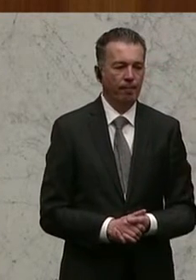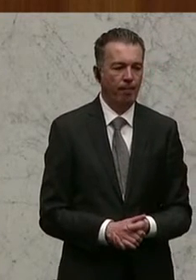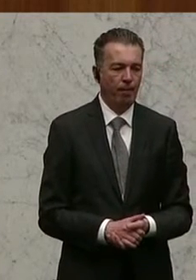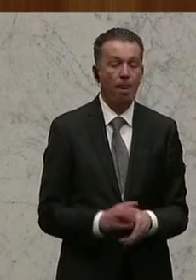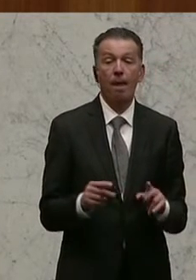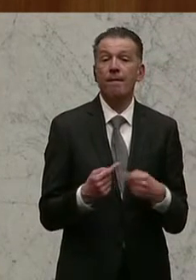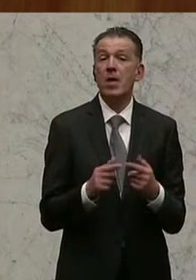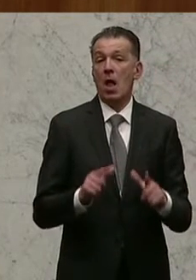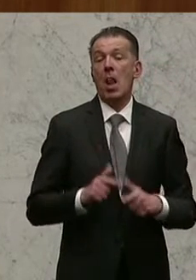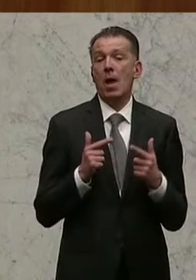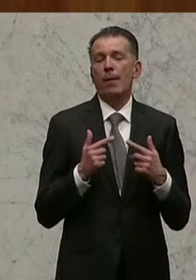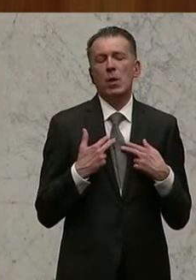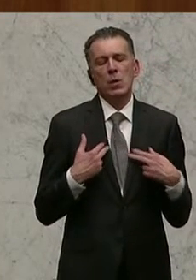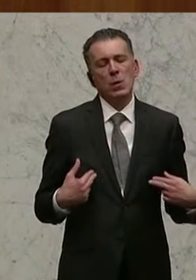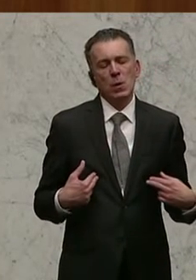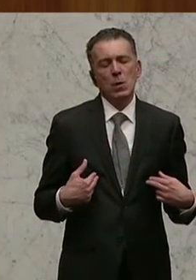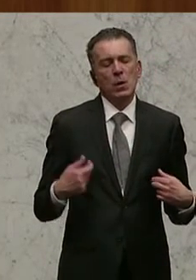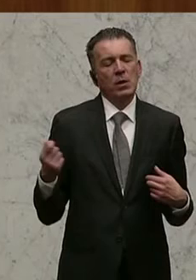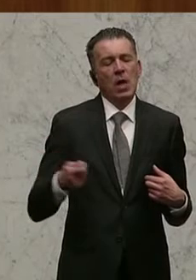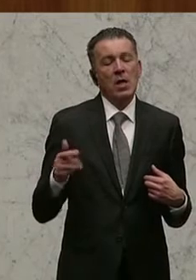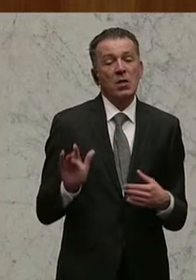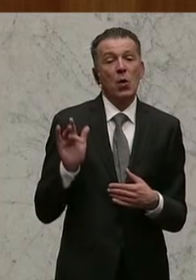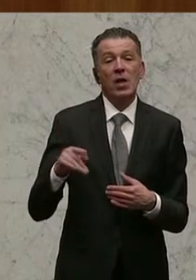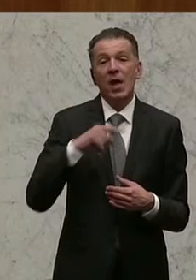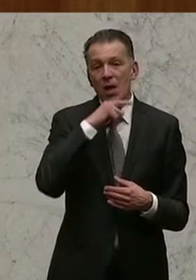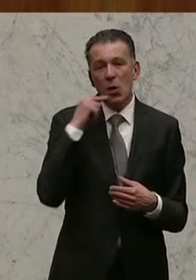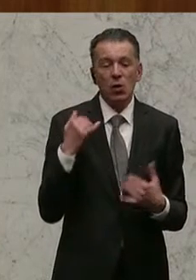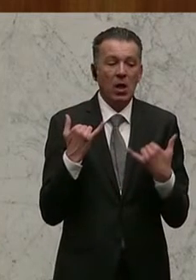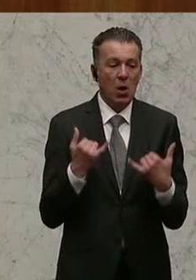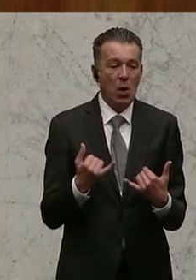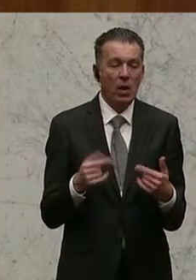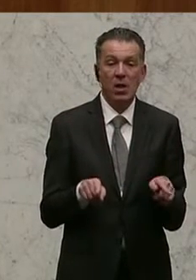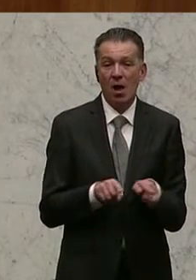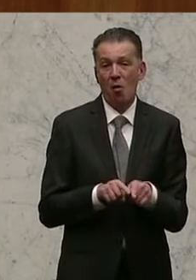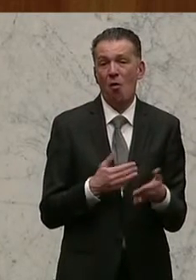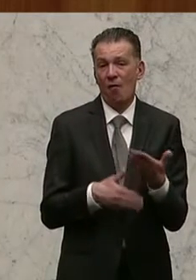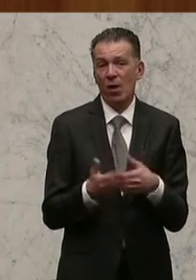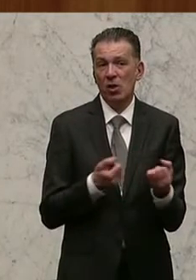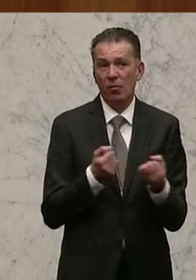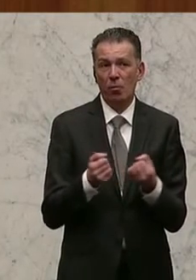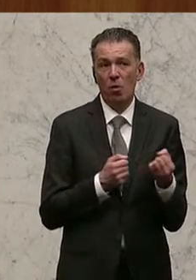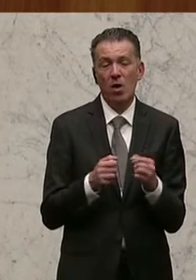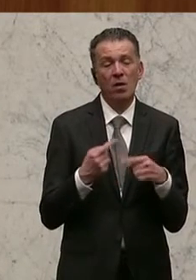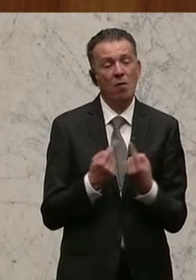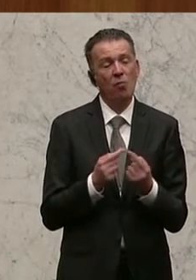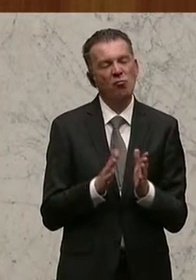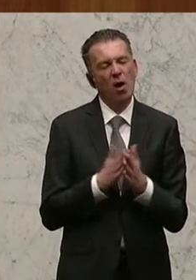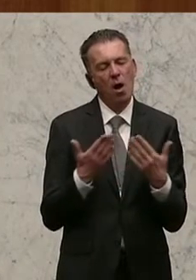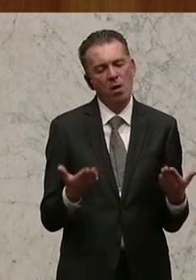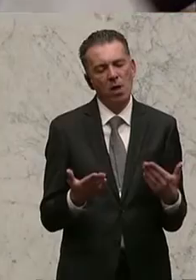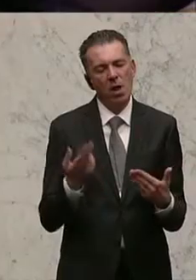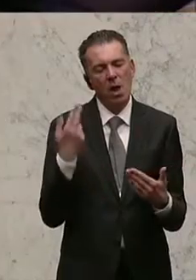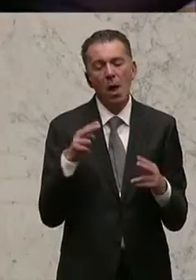das ja schmerzhaft erlebt in den Sanktionen gegen Russland, die uns ja heute auch noch wirtschaftspolitisch schädigen.